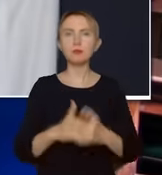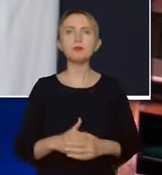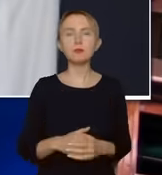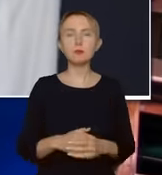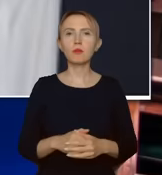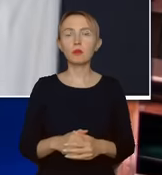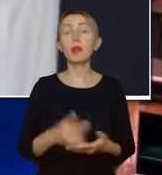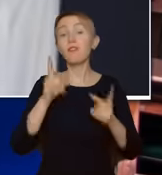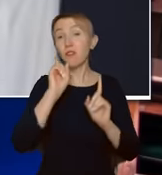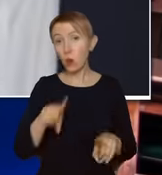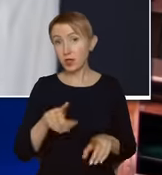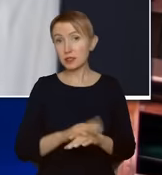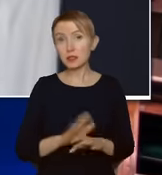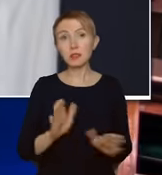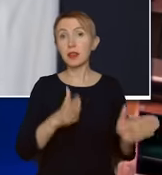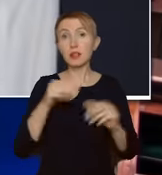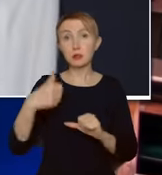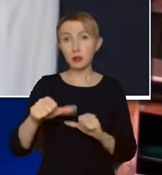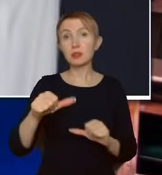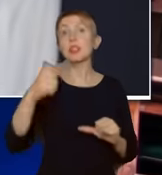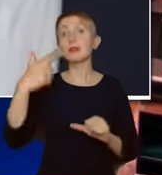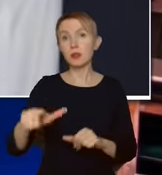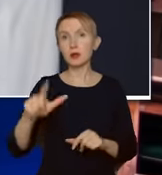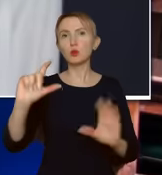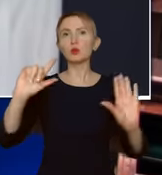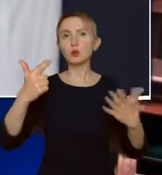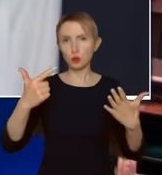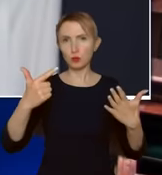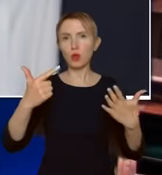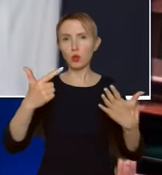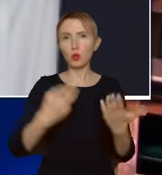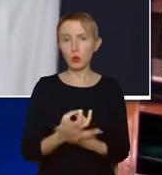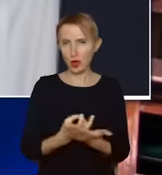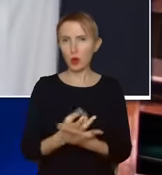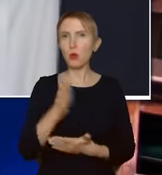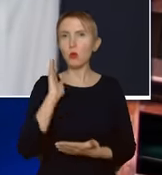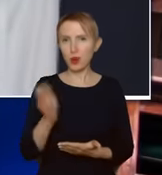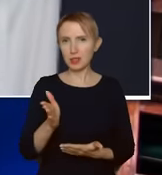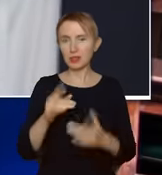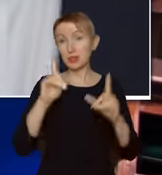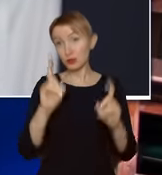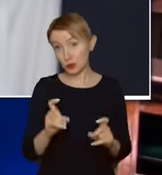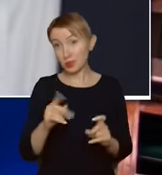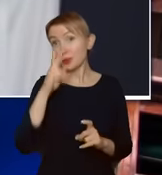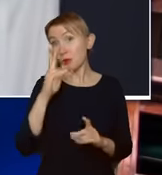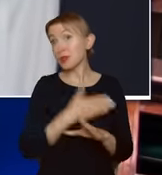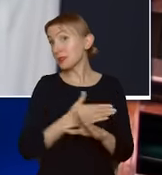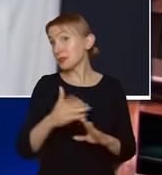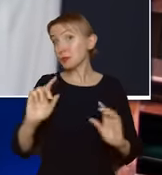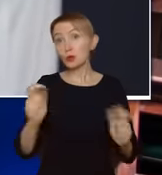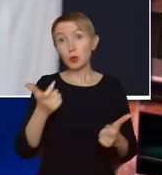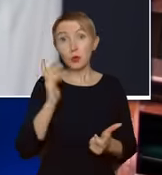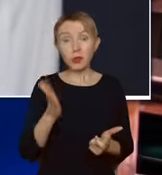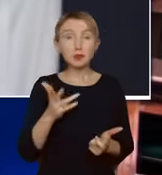no właśnie, nie w przyszłym tygodniu, a w następnym, 7 lutego się rozpoczyna. Zobaczymy, co wtedy będzie się działo i